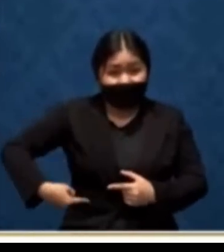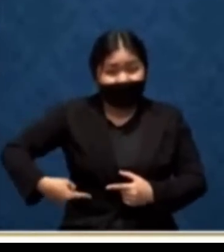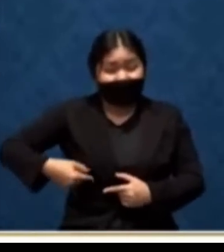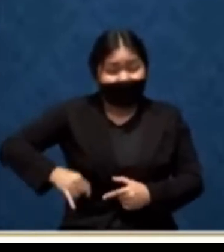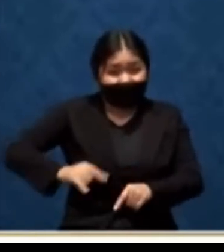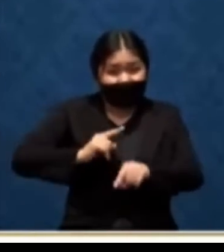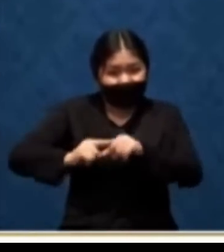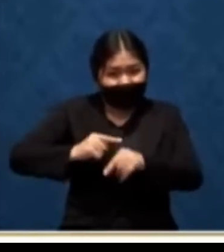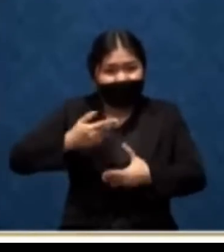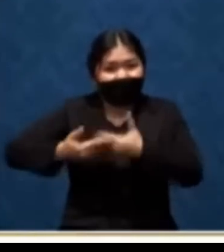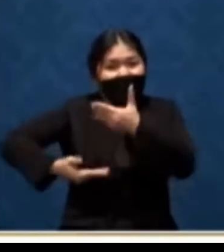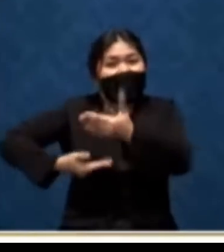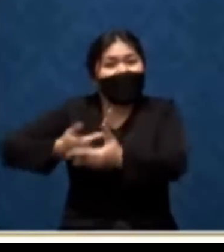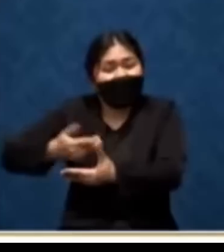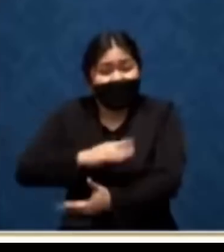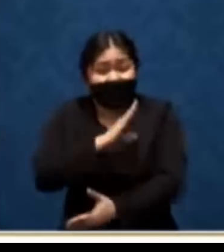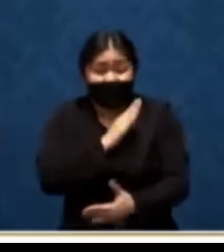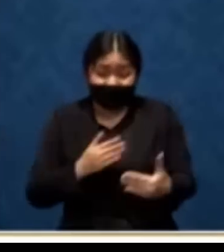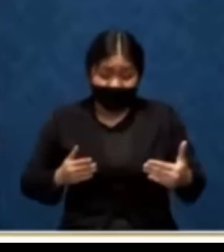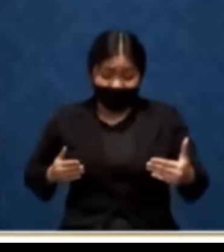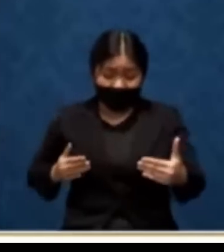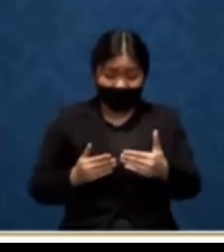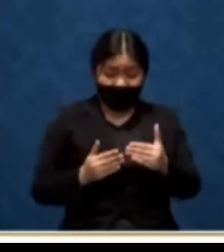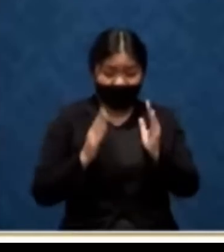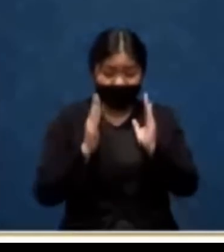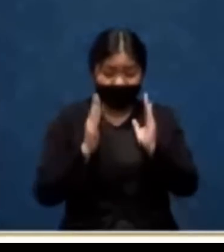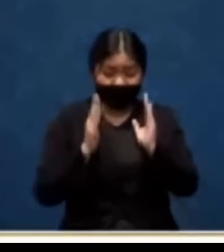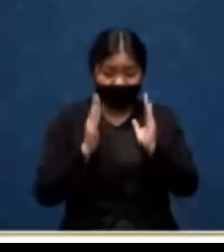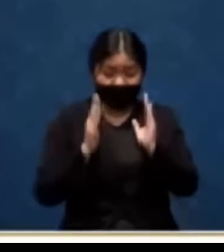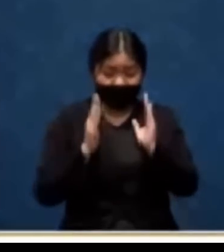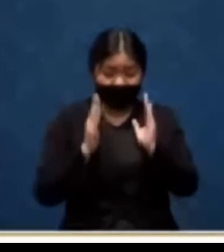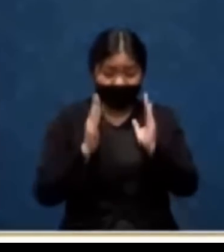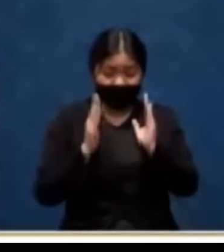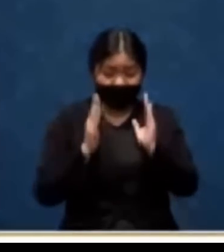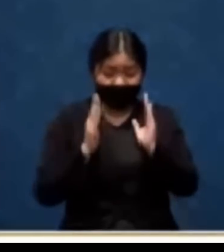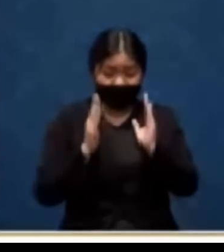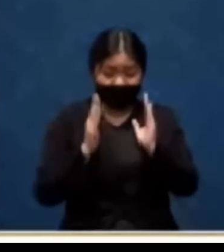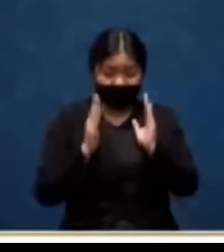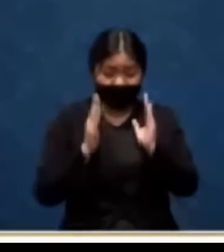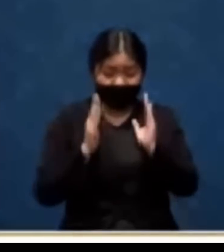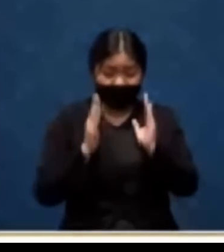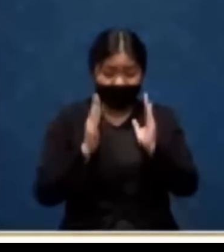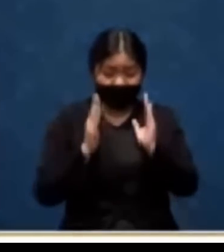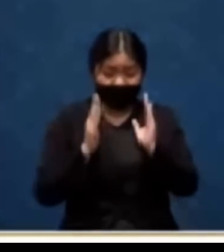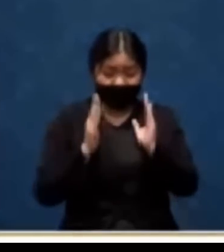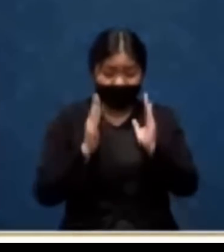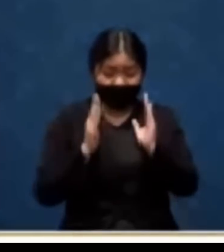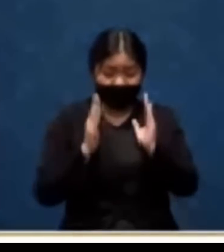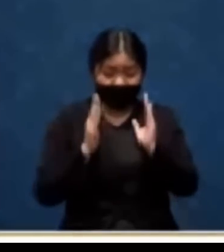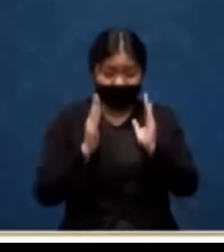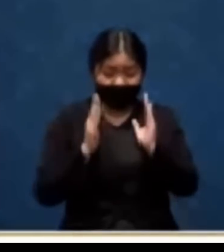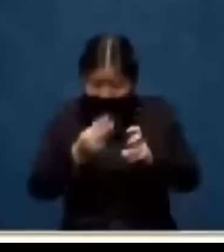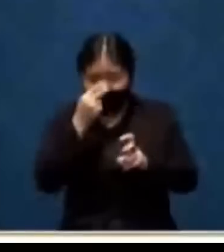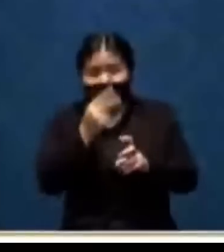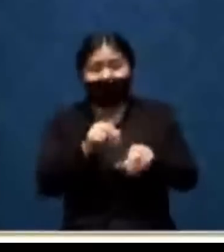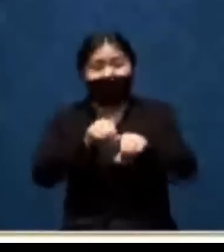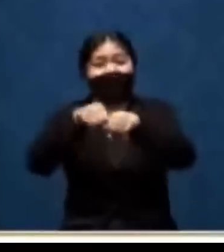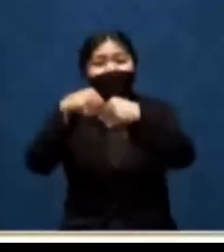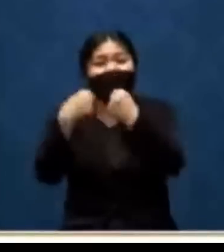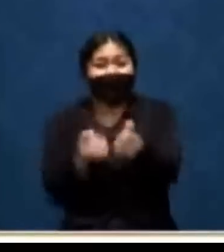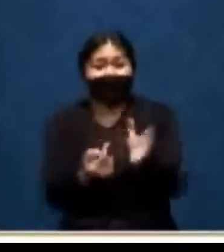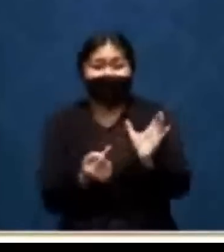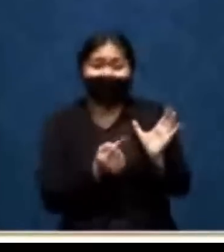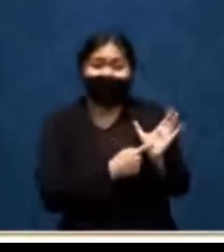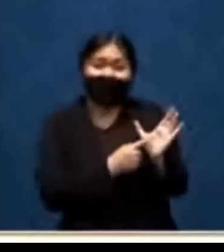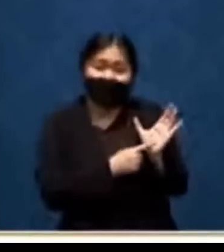ให้ใครใครมาลงทุนแบบนี้เขาจะมาลงทุนกันเรื่องอะไรครับท่านประธานมาดูกันที่สมาคมนี้นิดหนึ่งครับ